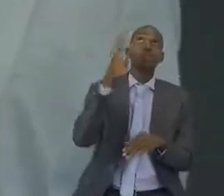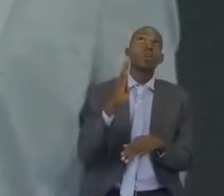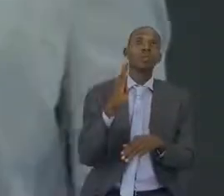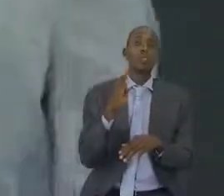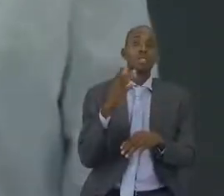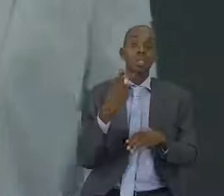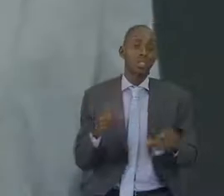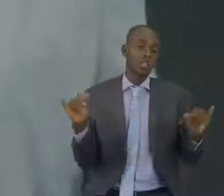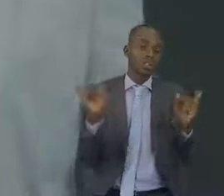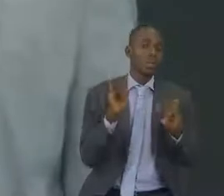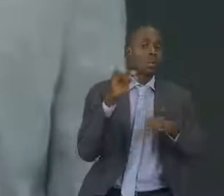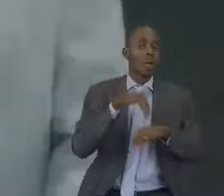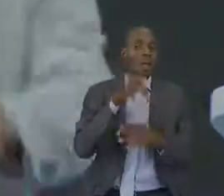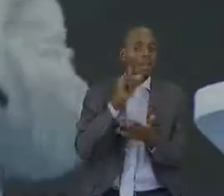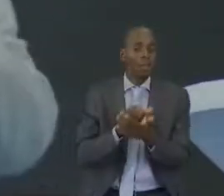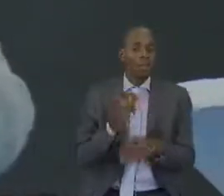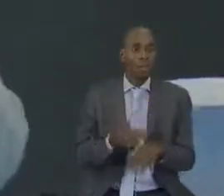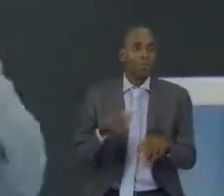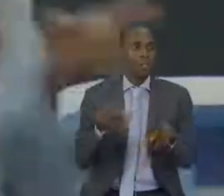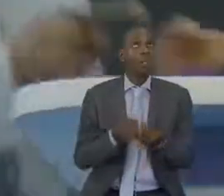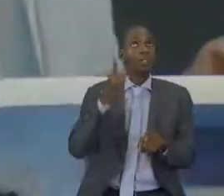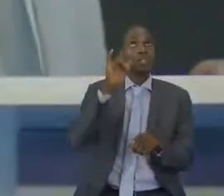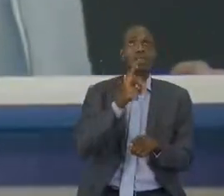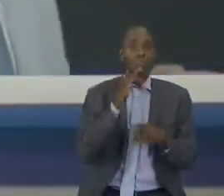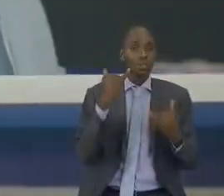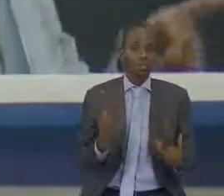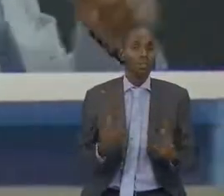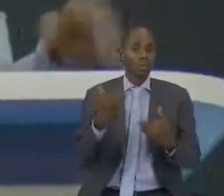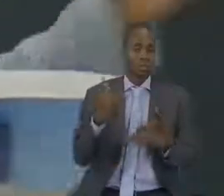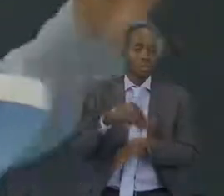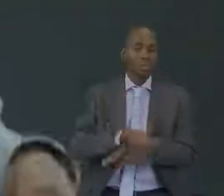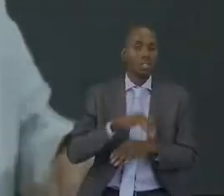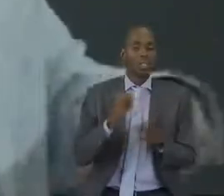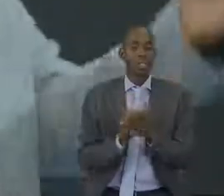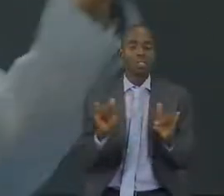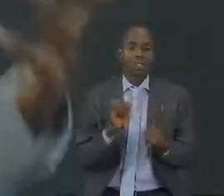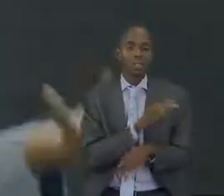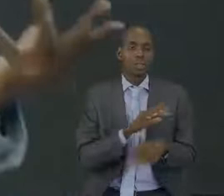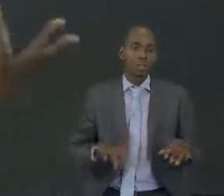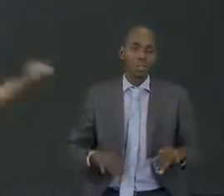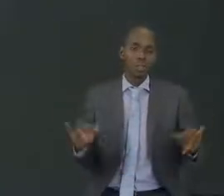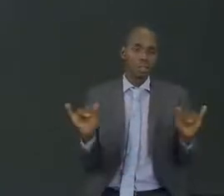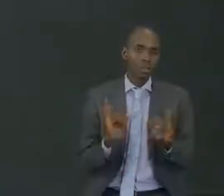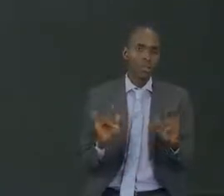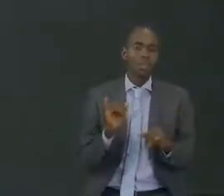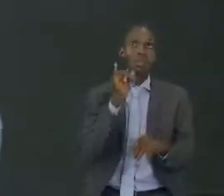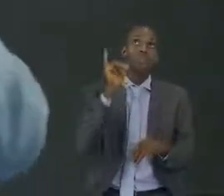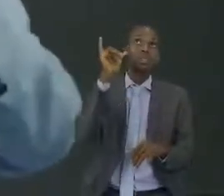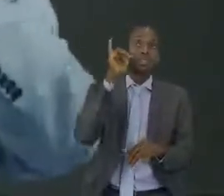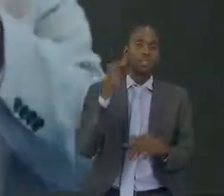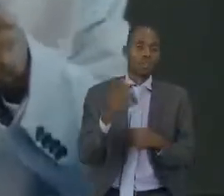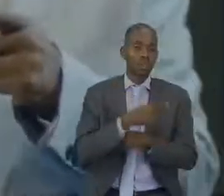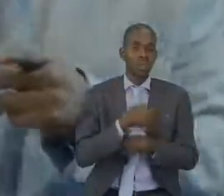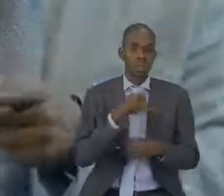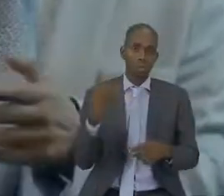temps, comme il est aujourd'hui, ce même Christ, le même, hier, aujourd'hui et